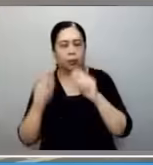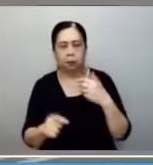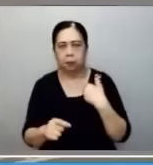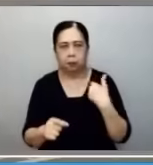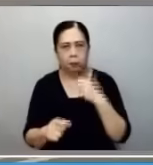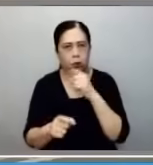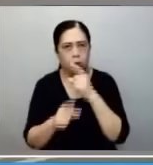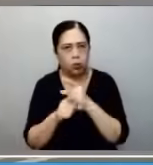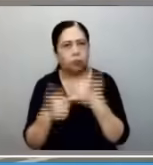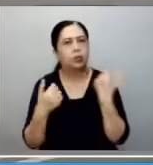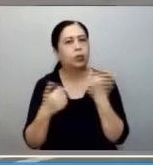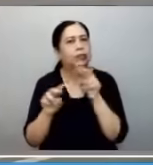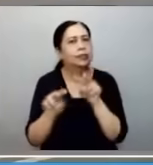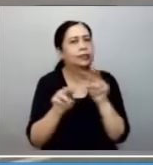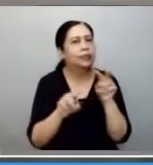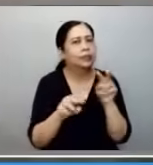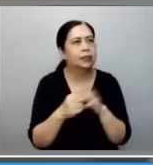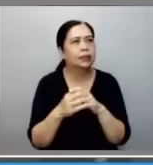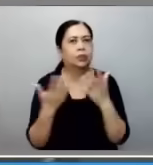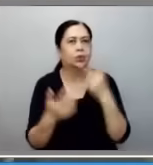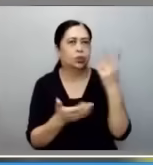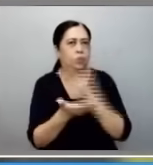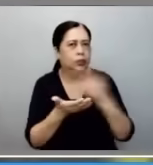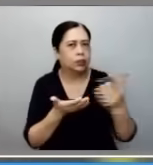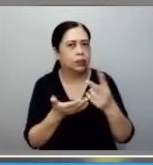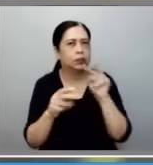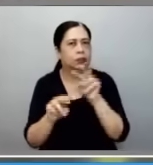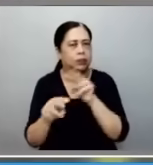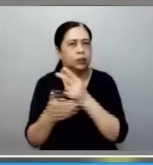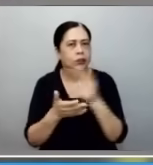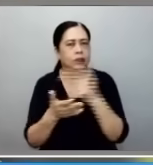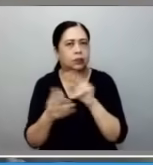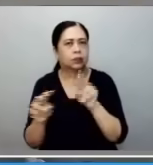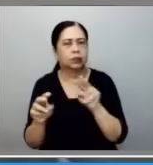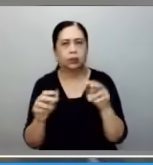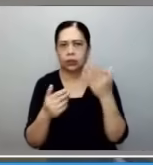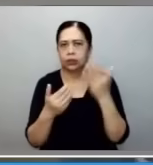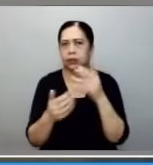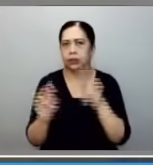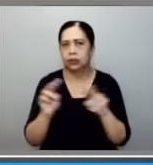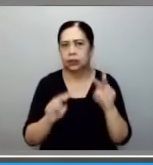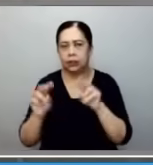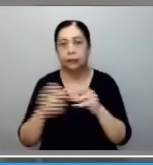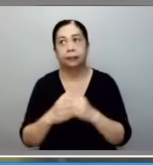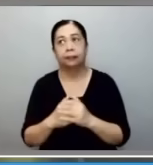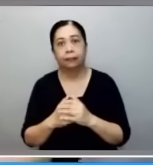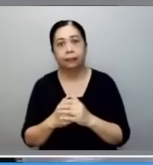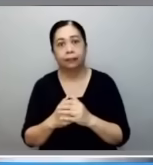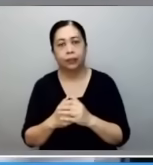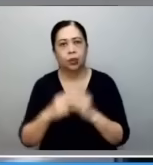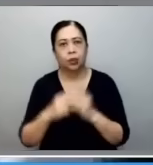mga minomonitor na mga in 2 weeks time, yung mga ganun po ay nakikita natin na mga vortices